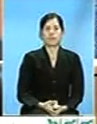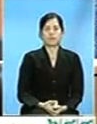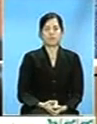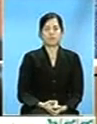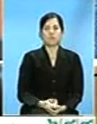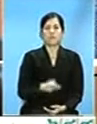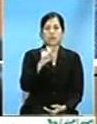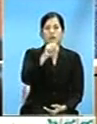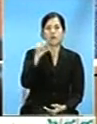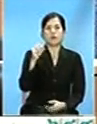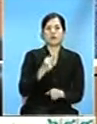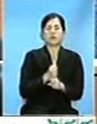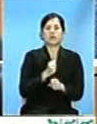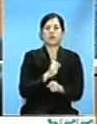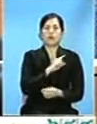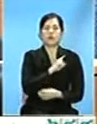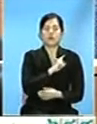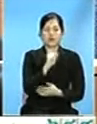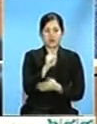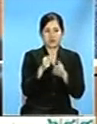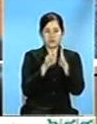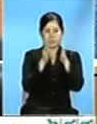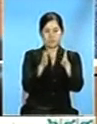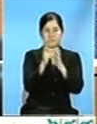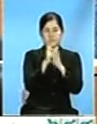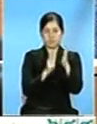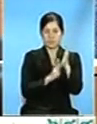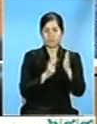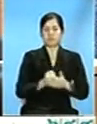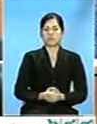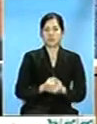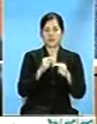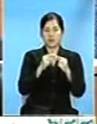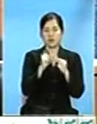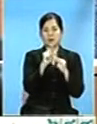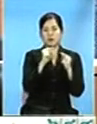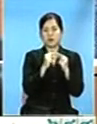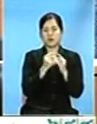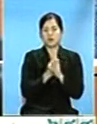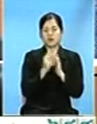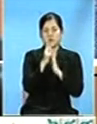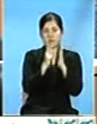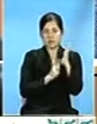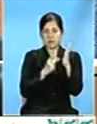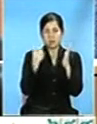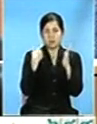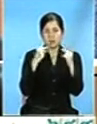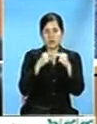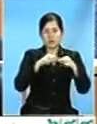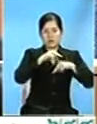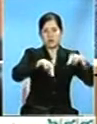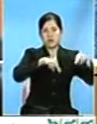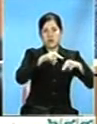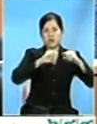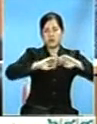ส.ส.มีหน้าที่ในฝ่ายนิติบัญญัติก็คือการออกกฎหมายมีหน้าที่การตรวจสอบรัฐบ